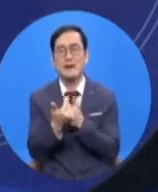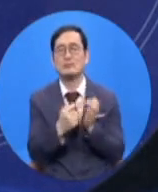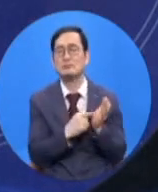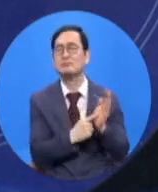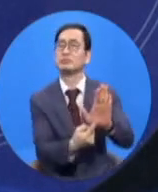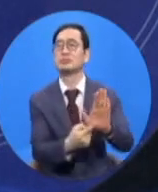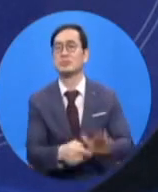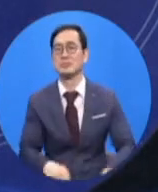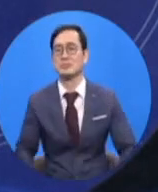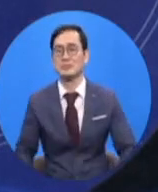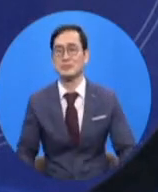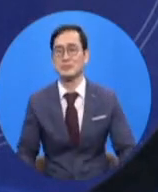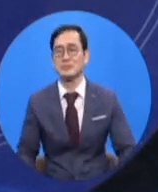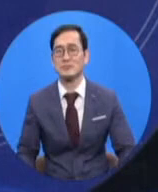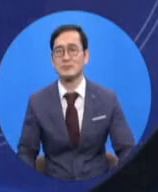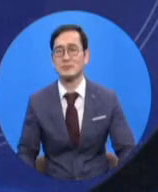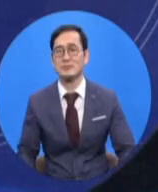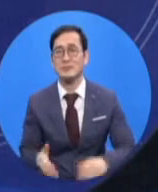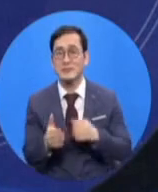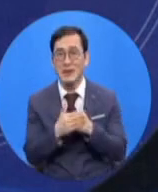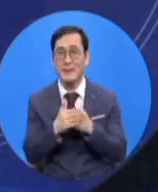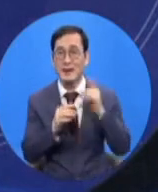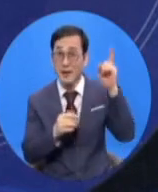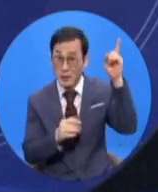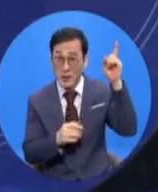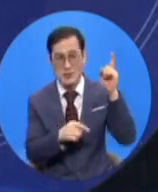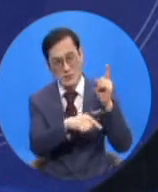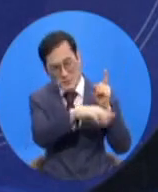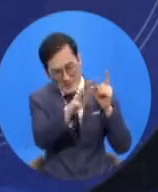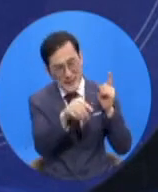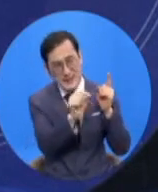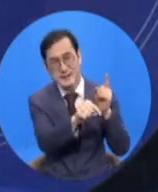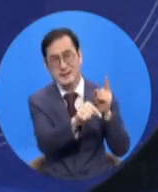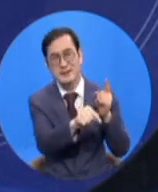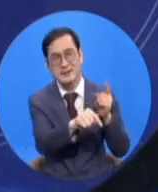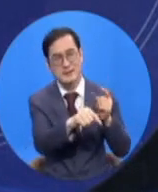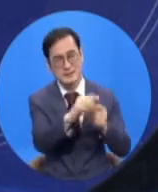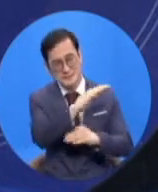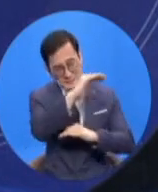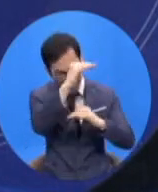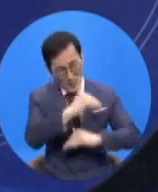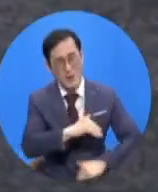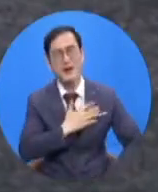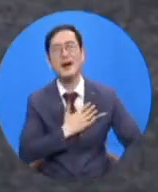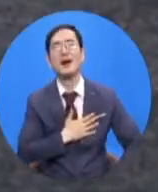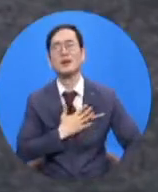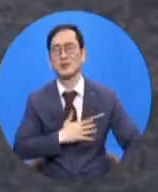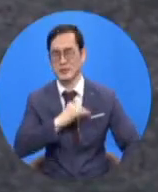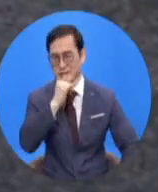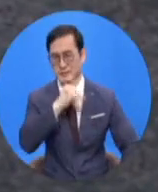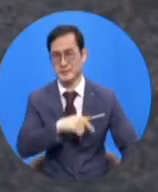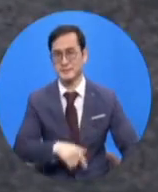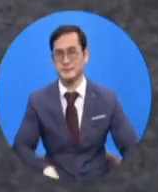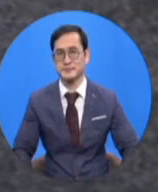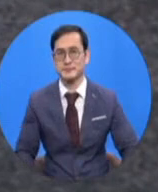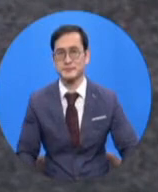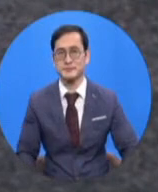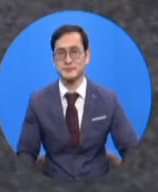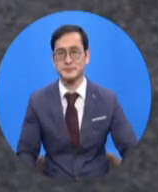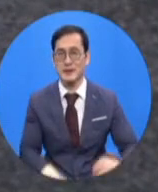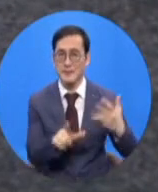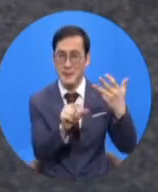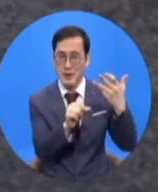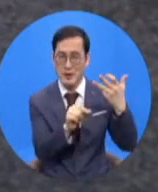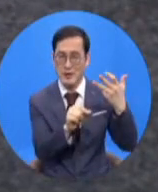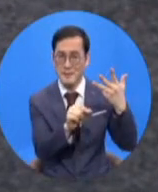도 이 내용을 충분히 인지하고 있었을 것이다 이런 지적을 지금 하고 있는 거죠 네 맞습니다 조금 이른 그 13일 정도의 농활을 했다 라고